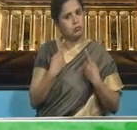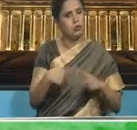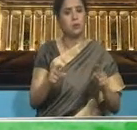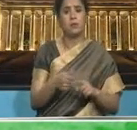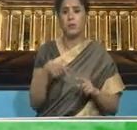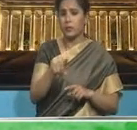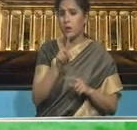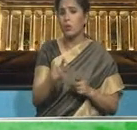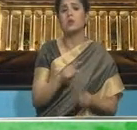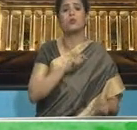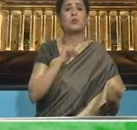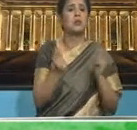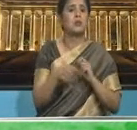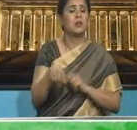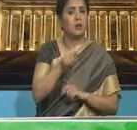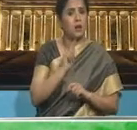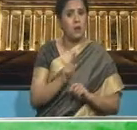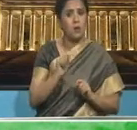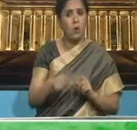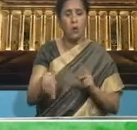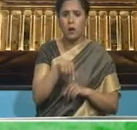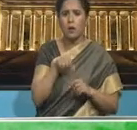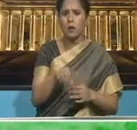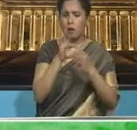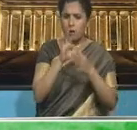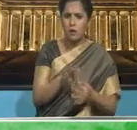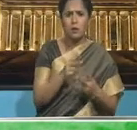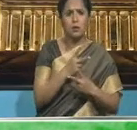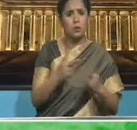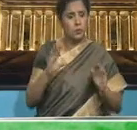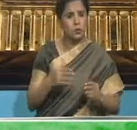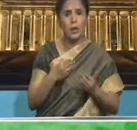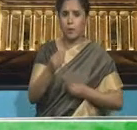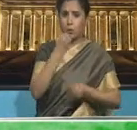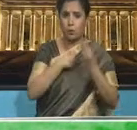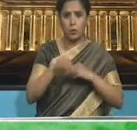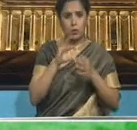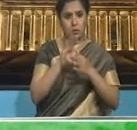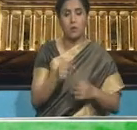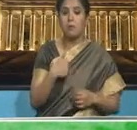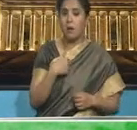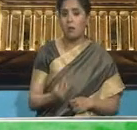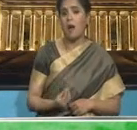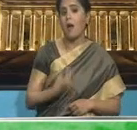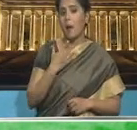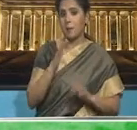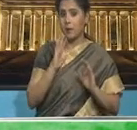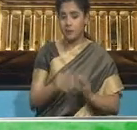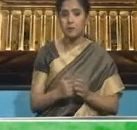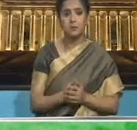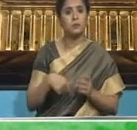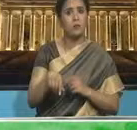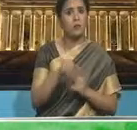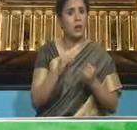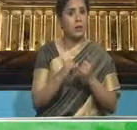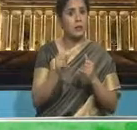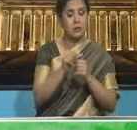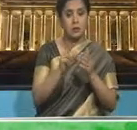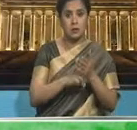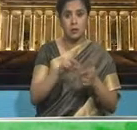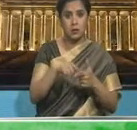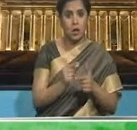एक बदलाव भोजन से संबंधित है। मुझे ये जानकर प्रसन्नता हुई है कि संयुक्त राष्ट्र